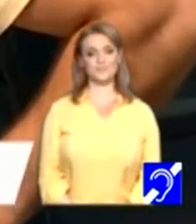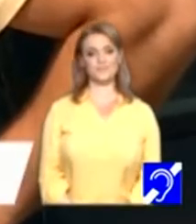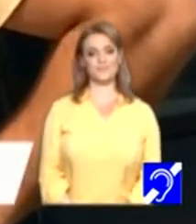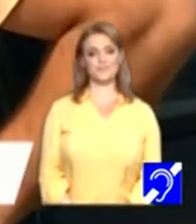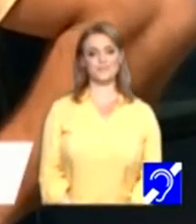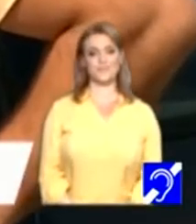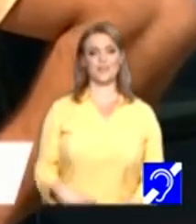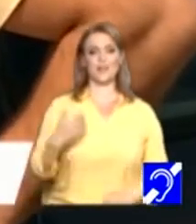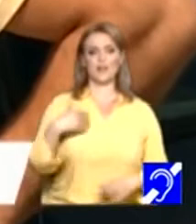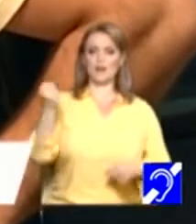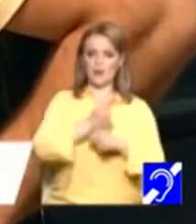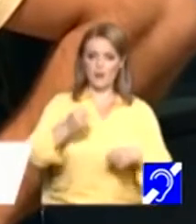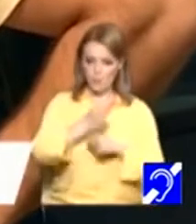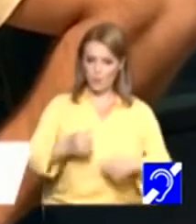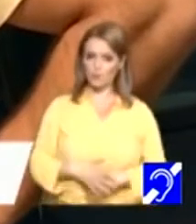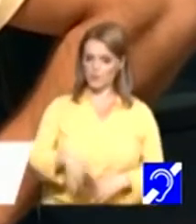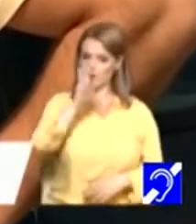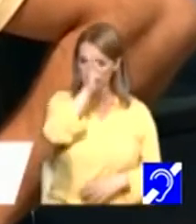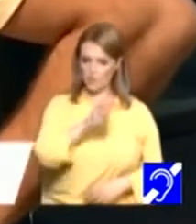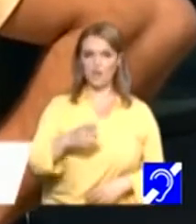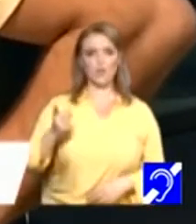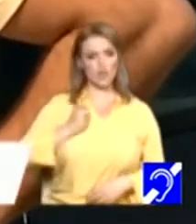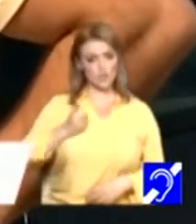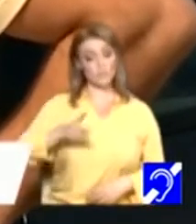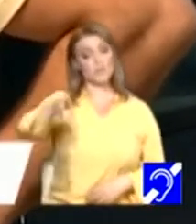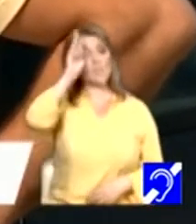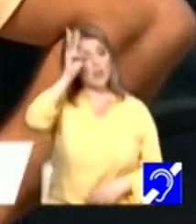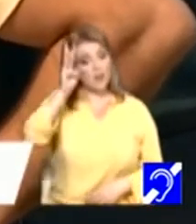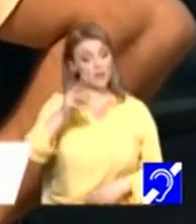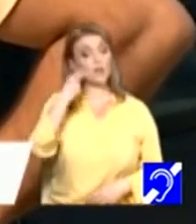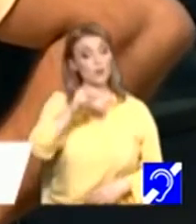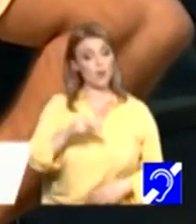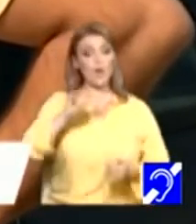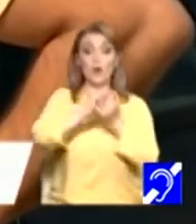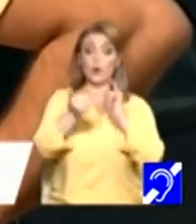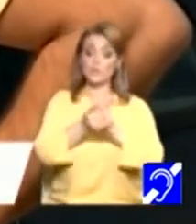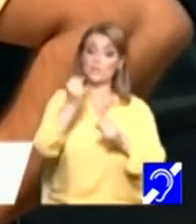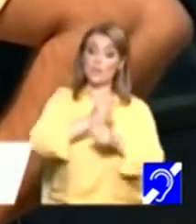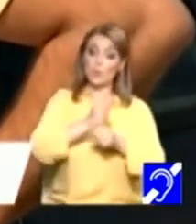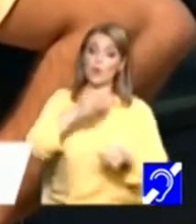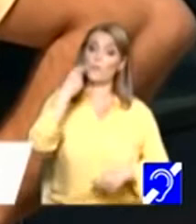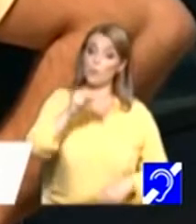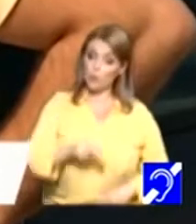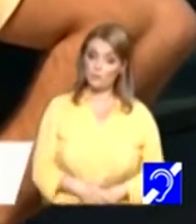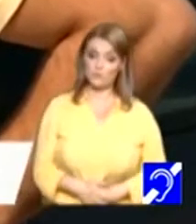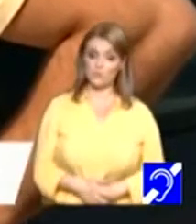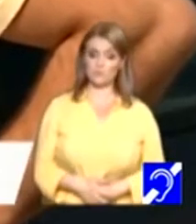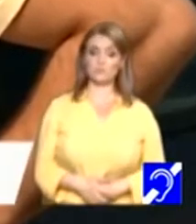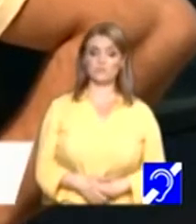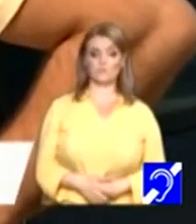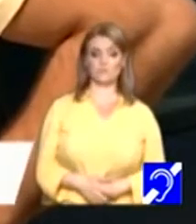Noi lucrăm la stat, de pildă, așteptăm salarii mai decente, mai condiții de muncă mai bune și se